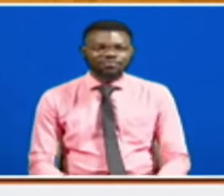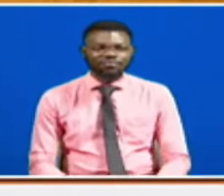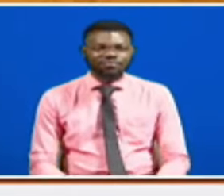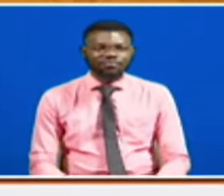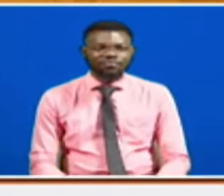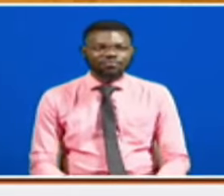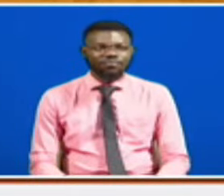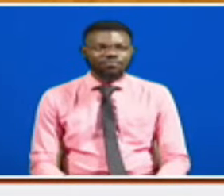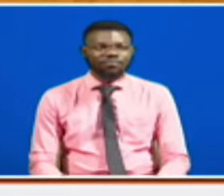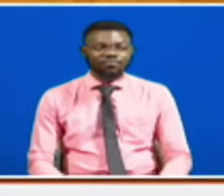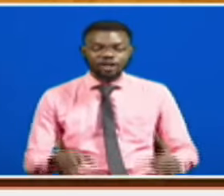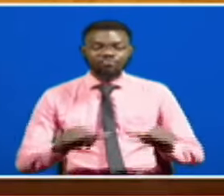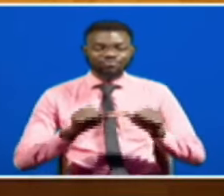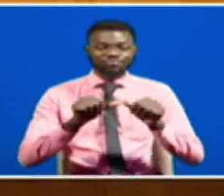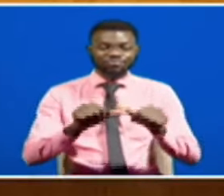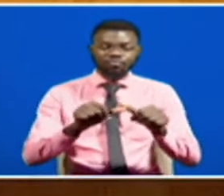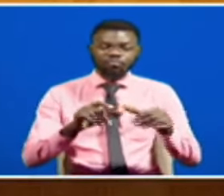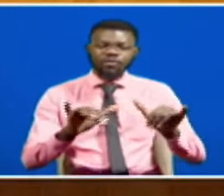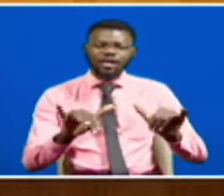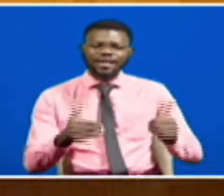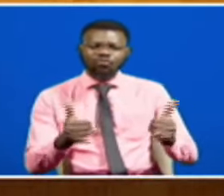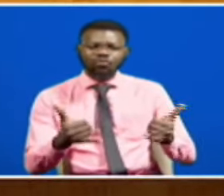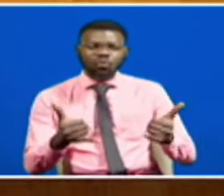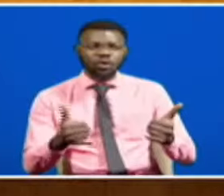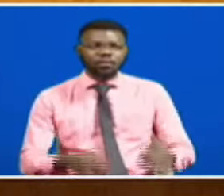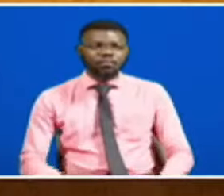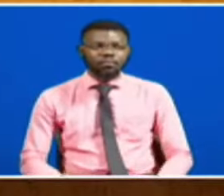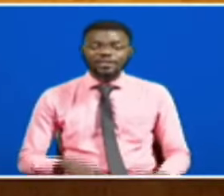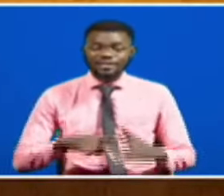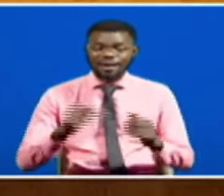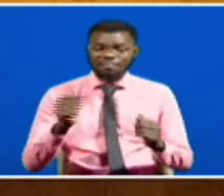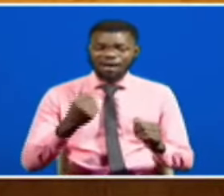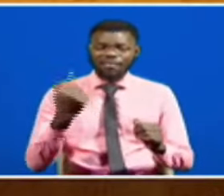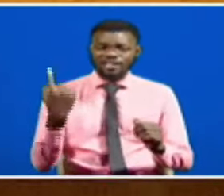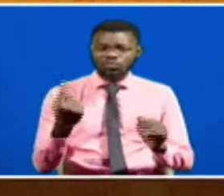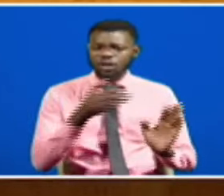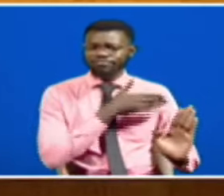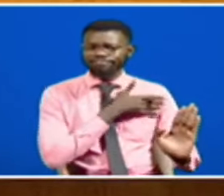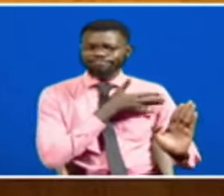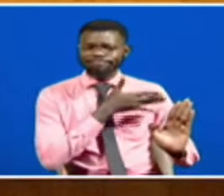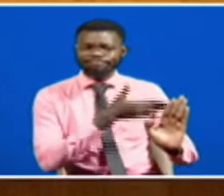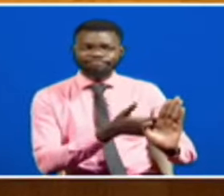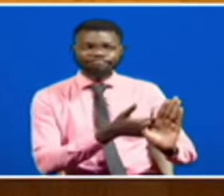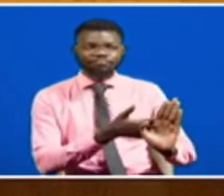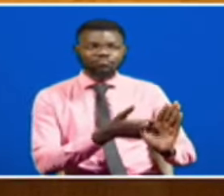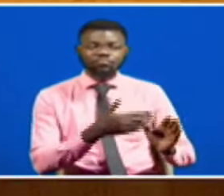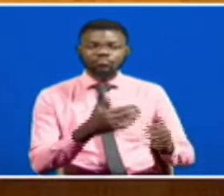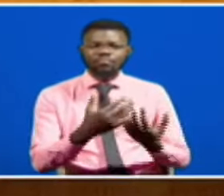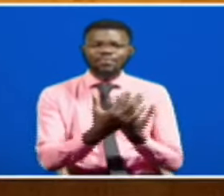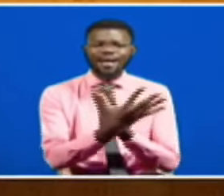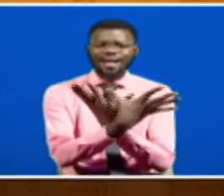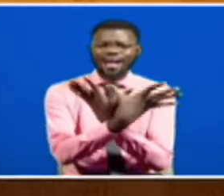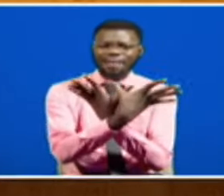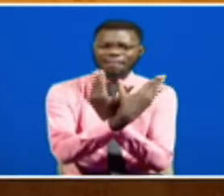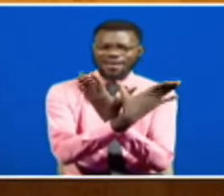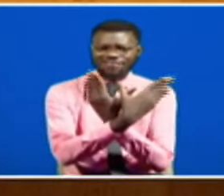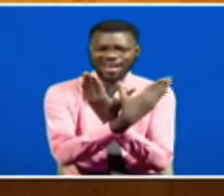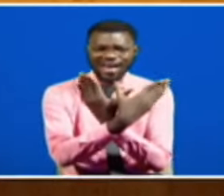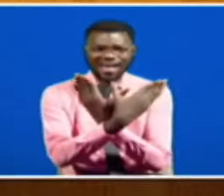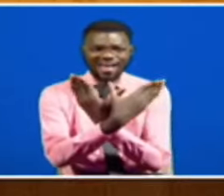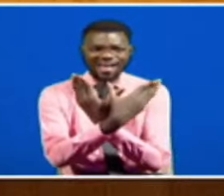Na mtazamaji, tukiendelea na taarifa zetu, tangu mwezi Januari mwaka huu kumeshuhudiwa vipepeo vingi angani,